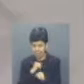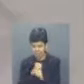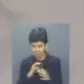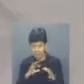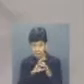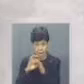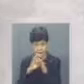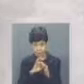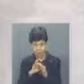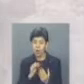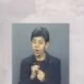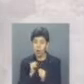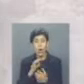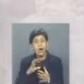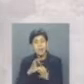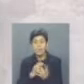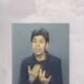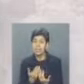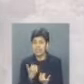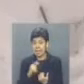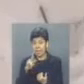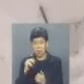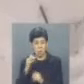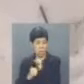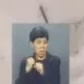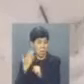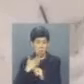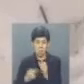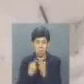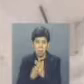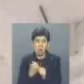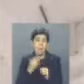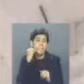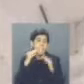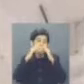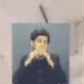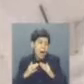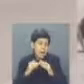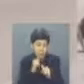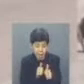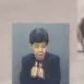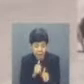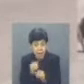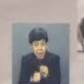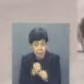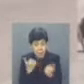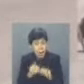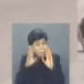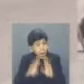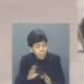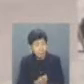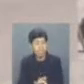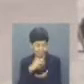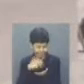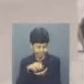านตำนานมโนราส่วนลิทูเนียแชมป์เมื่อปีที่แล้วแกะสลักหิมะเป็นรูปบ้านซึ่งผลการแข่งขันในปีนี้จะเป็นอย่างไรเราจะรายงาน